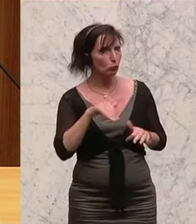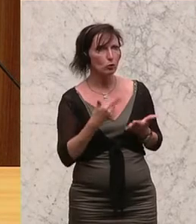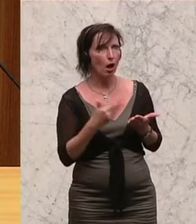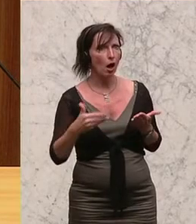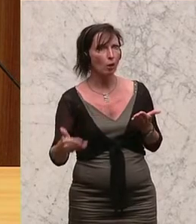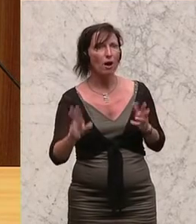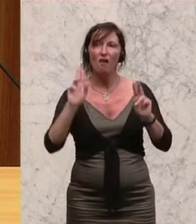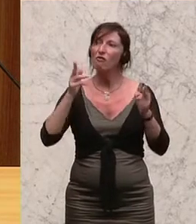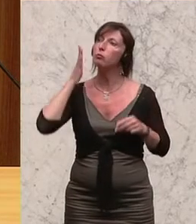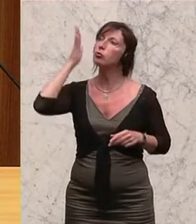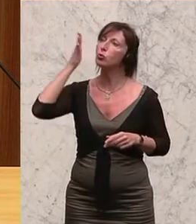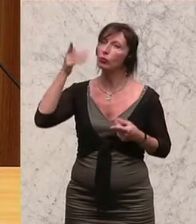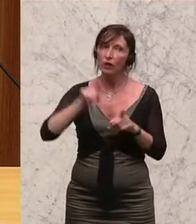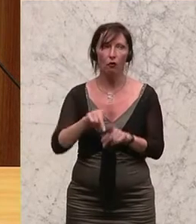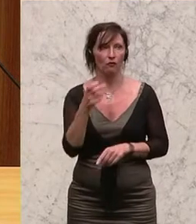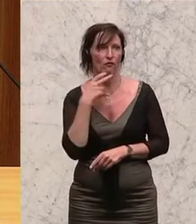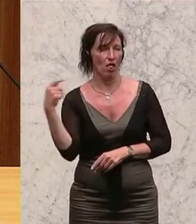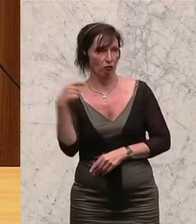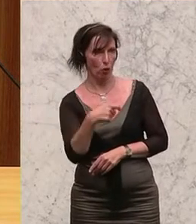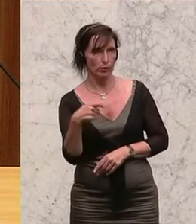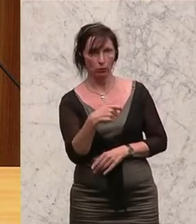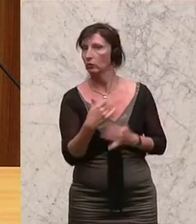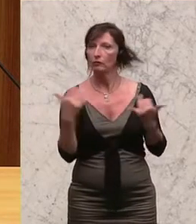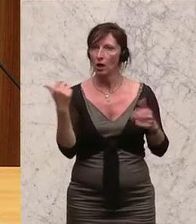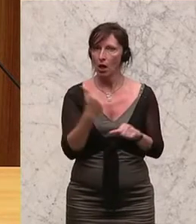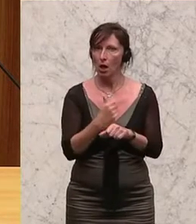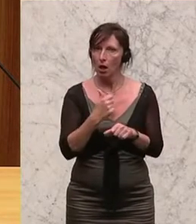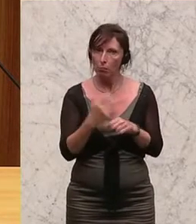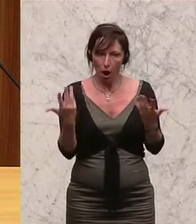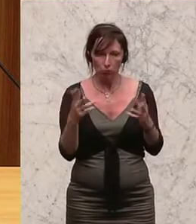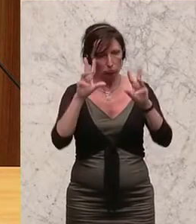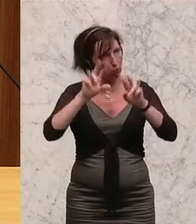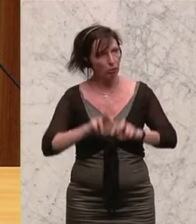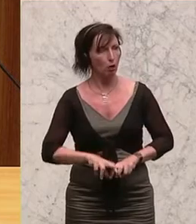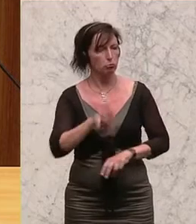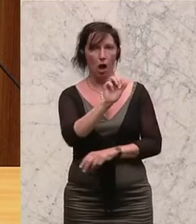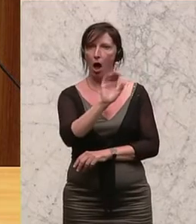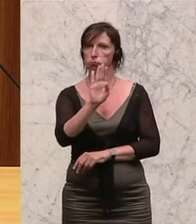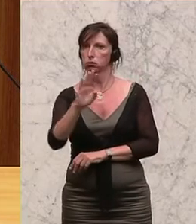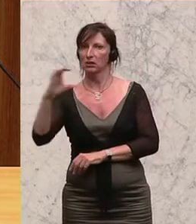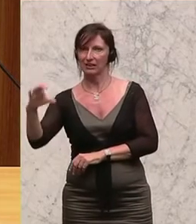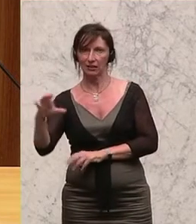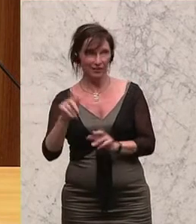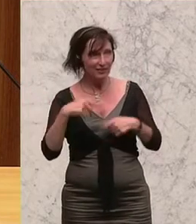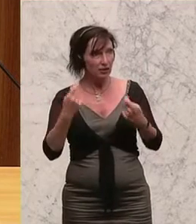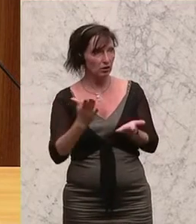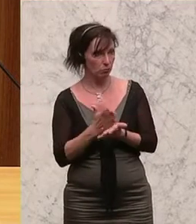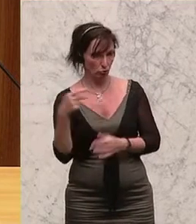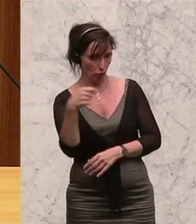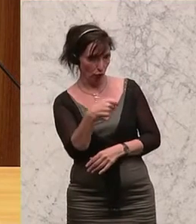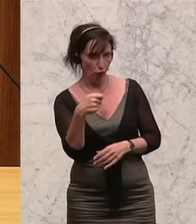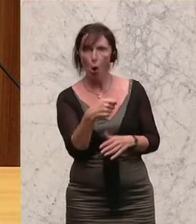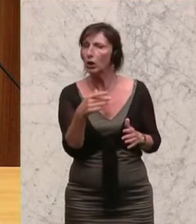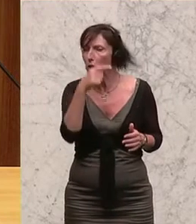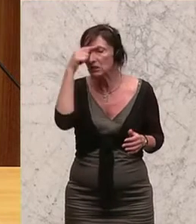auch haben wollen. Und das macht man im Rahmen einer APC-Analyse, indem man feststellt, Förderungen, es gibt ja durchaus Förderungen, die notwendig